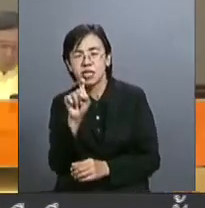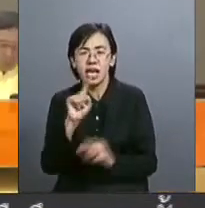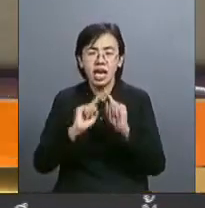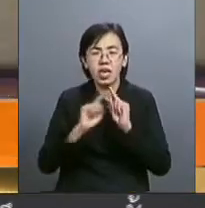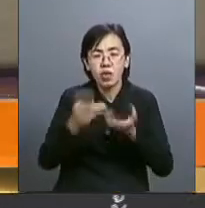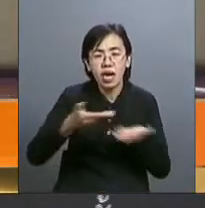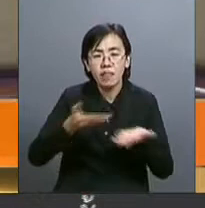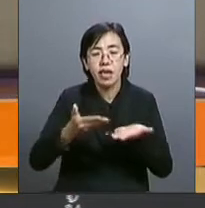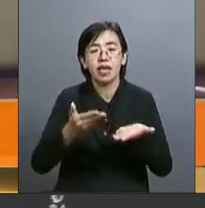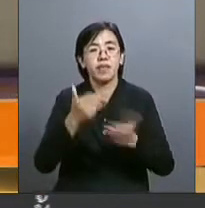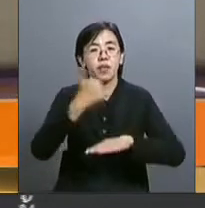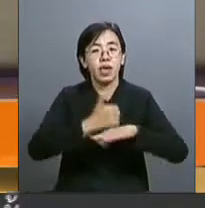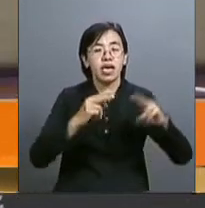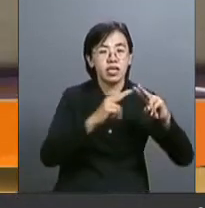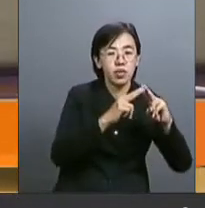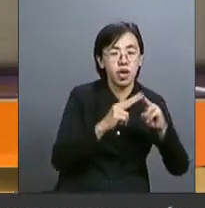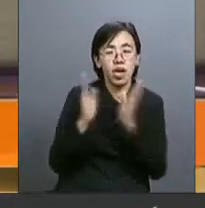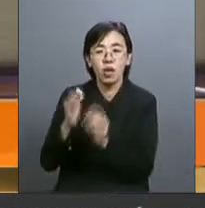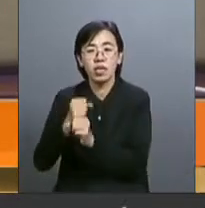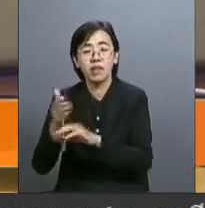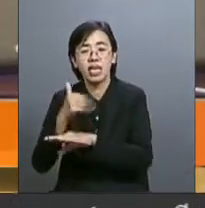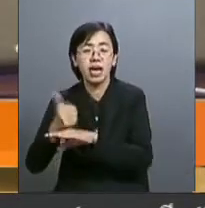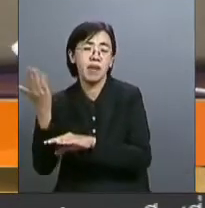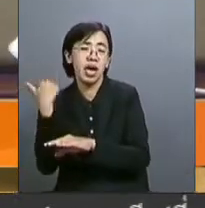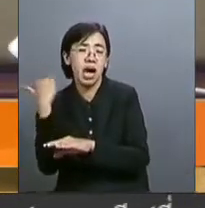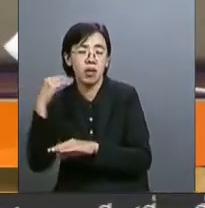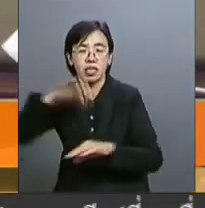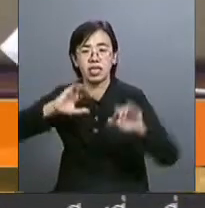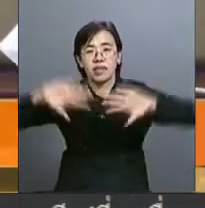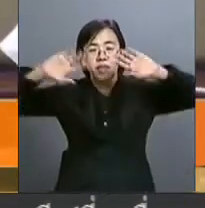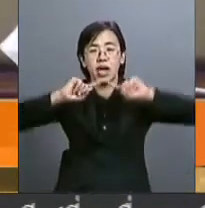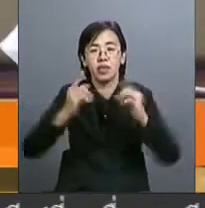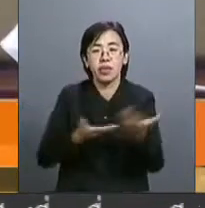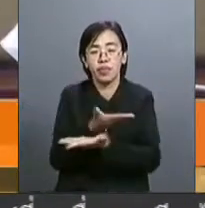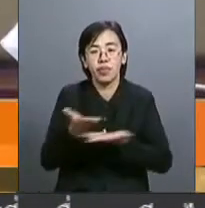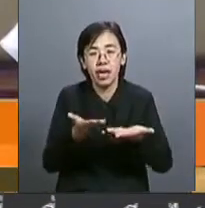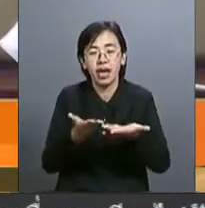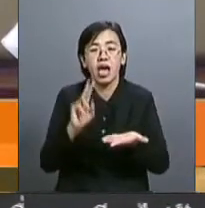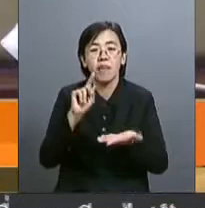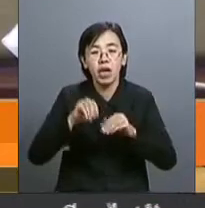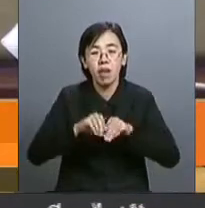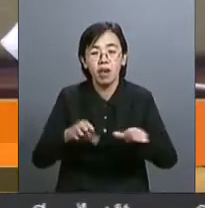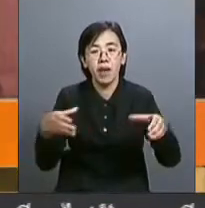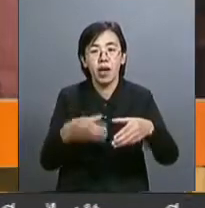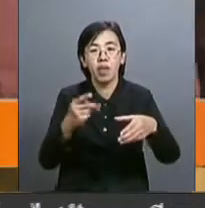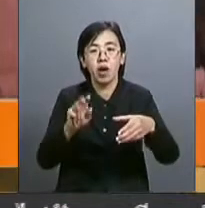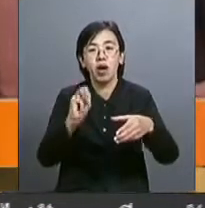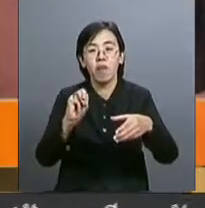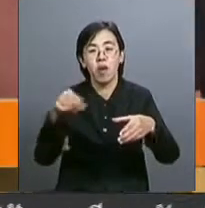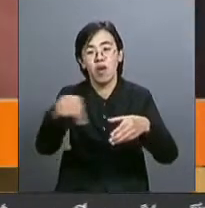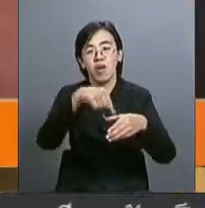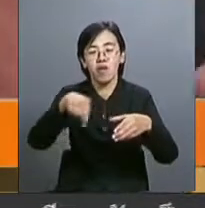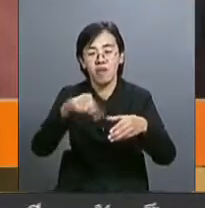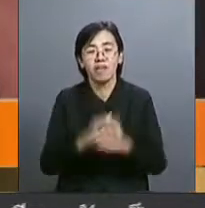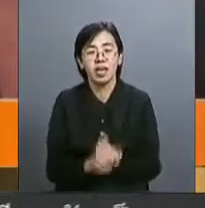หว่างรัฐมนตรีกับอดีตนักการเมืองภายในทำเนียบรัฐบาลก่อนจะมีกระแสจัดตั้งครม.ในทำเนียบรัฐบาล